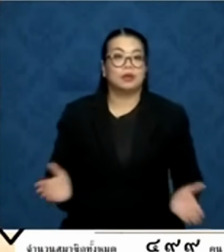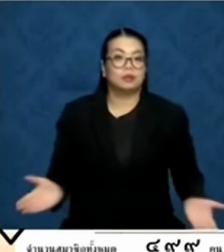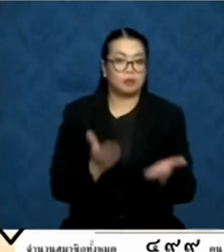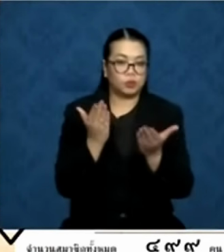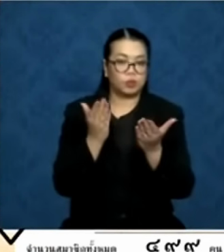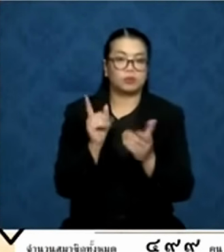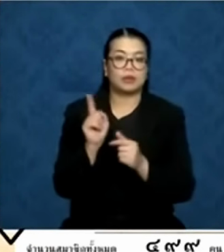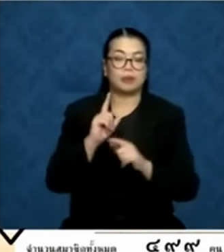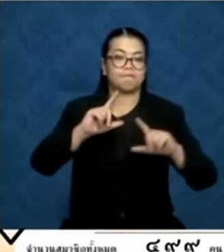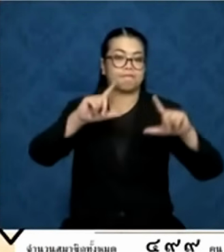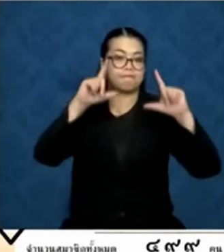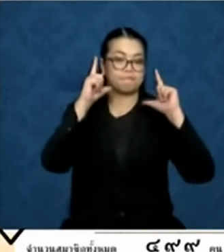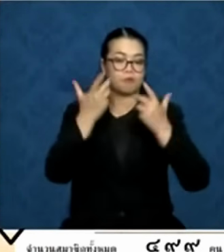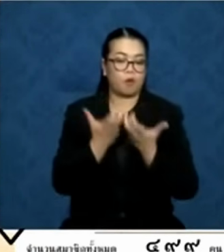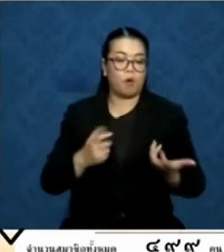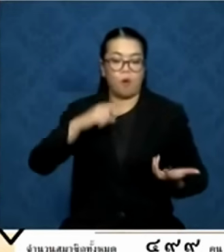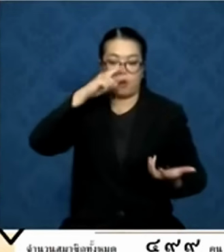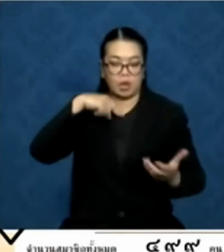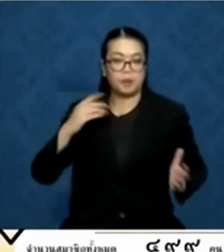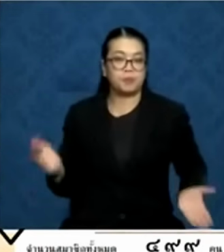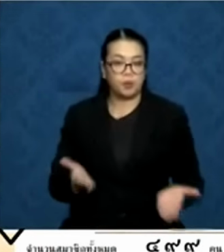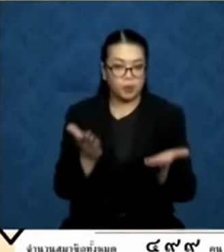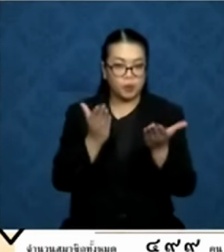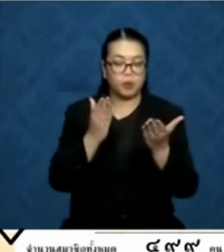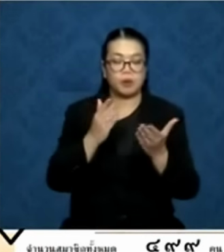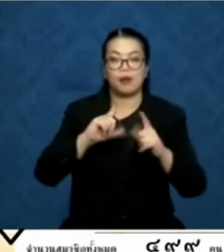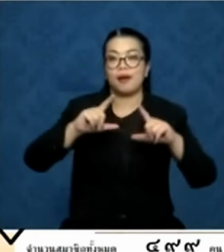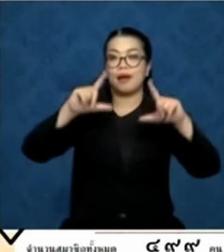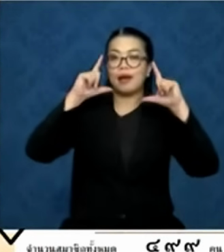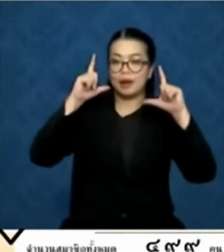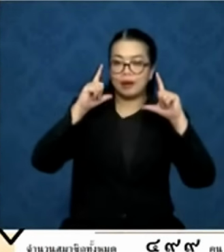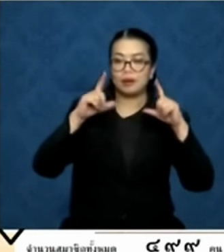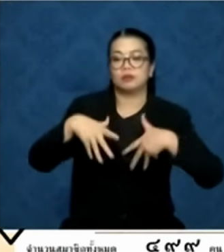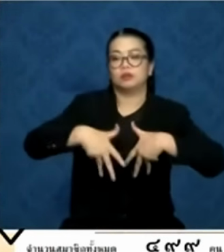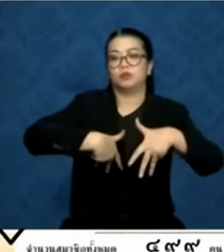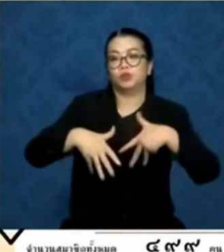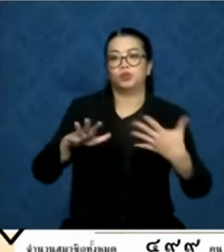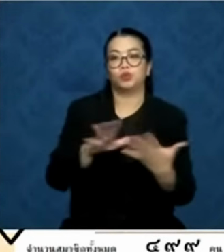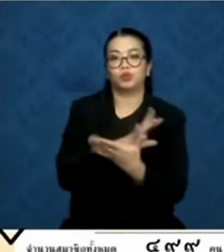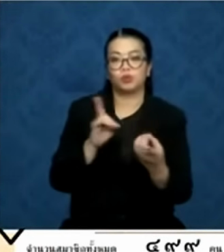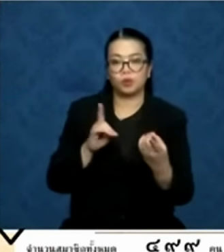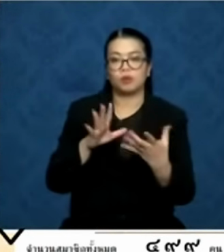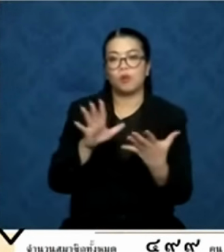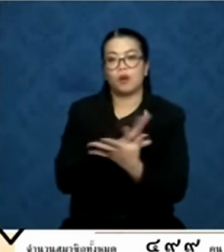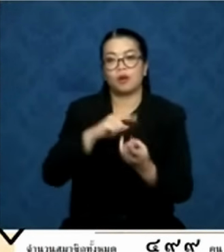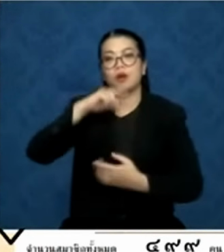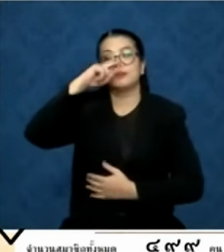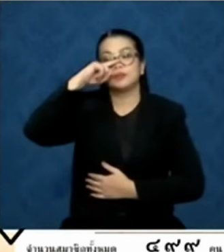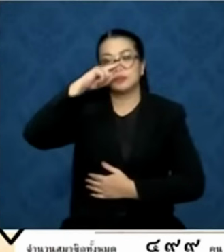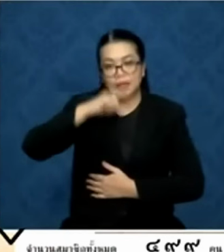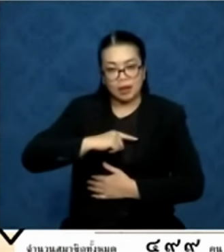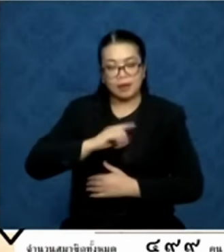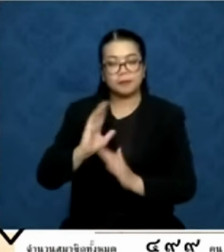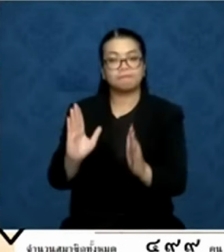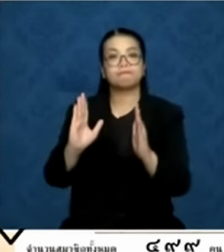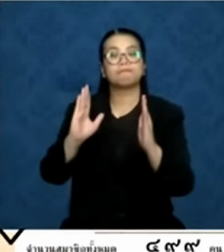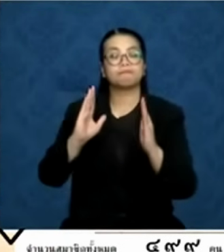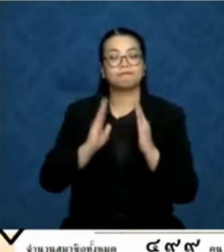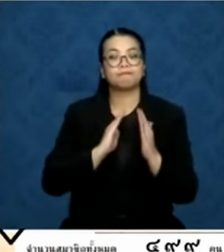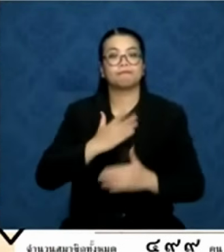วอร์รายสาขาเพื่อนำเสนอและรักษาจุดเด่นด้านขนบธรรมเนียมประเพณีและวัฒนธรรมอันดีง